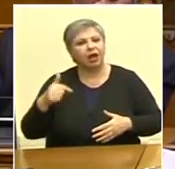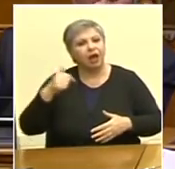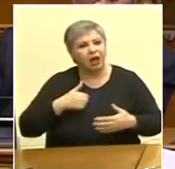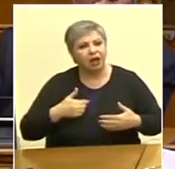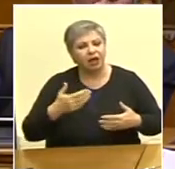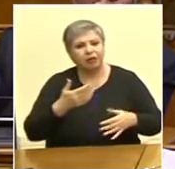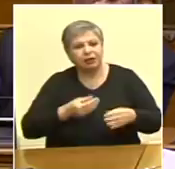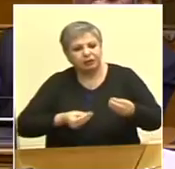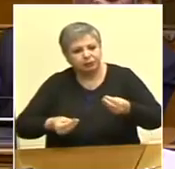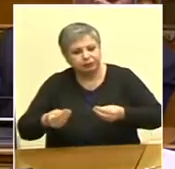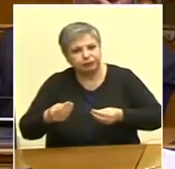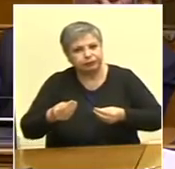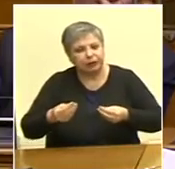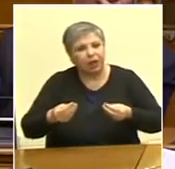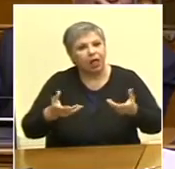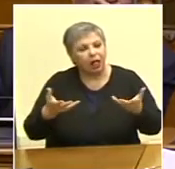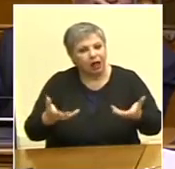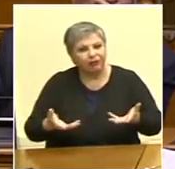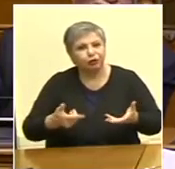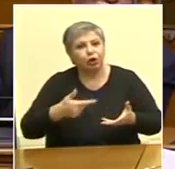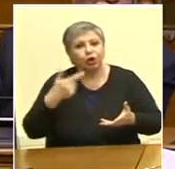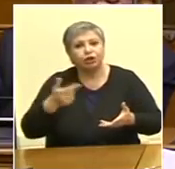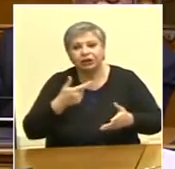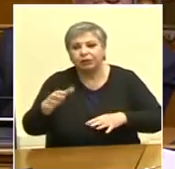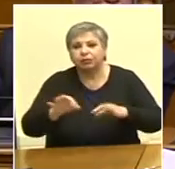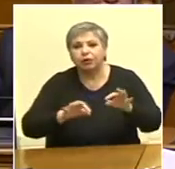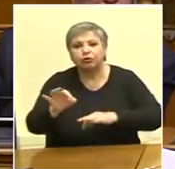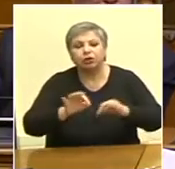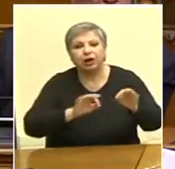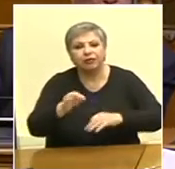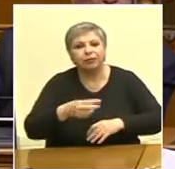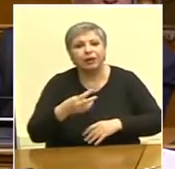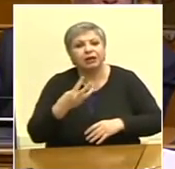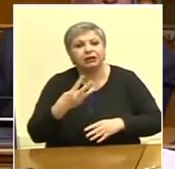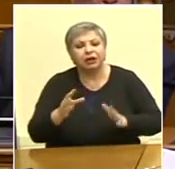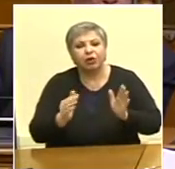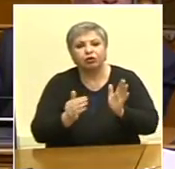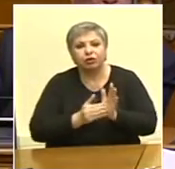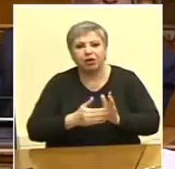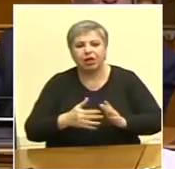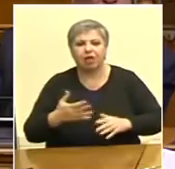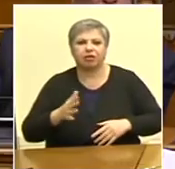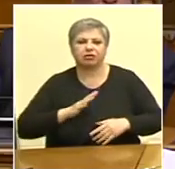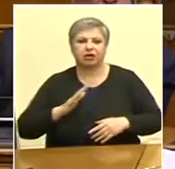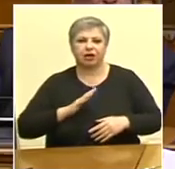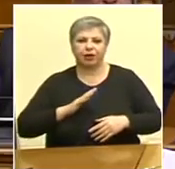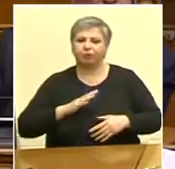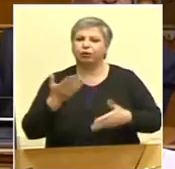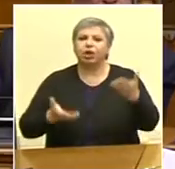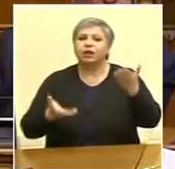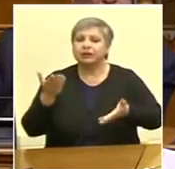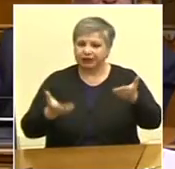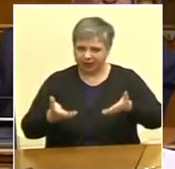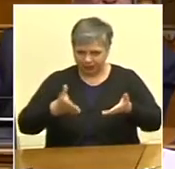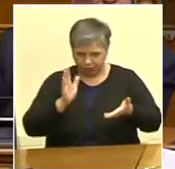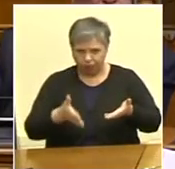στο 18,5%, πάνω από 300.000 θέσεις εργασίας. Τι ακριβώς θέλετε να συγκρίνουμε? Νομίζετε ότι ο